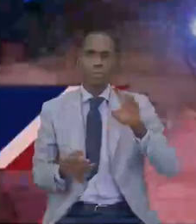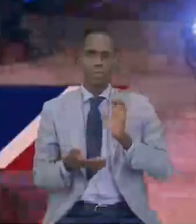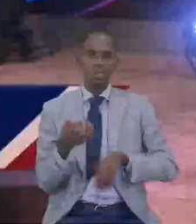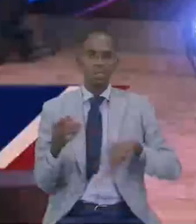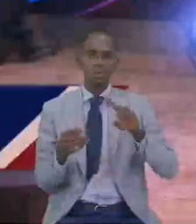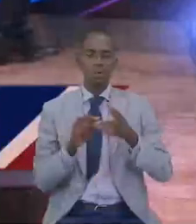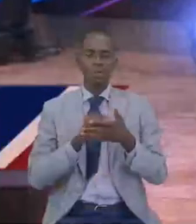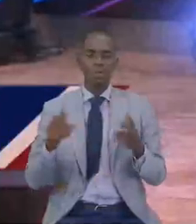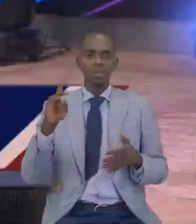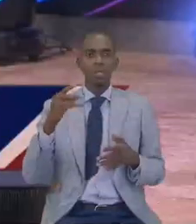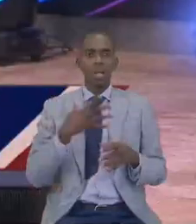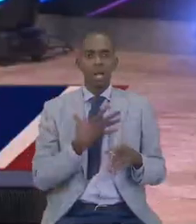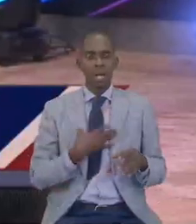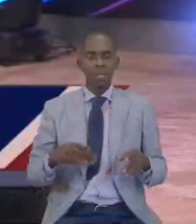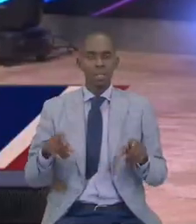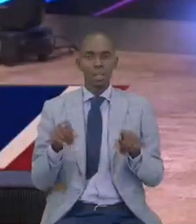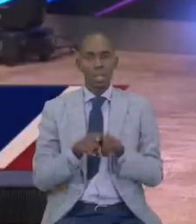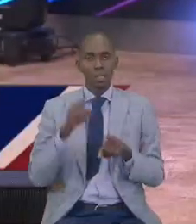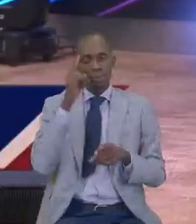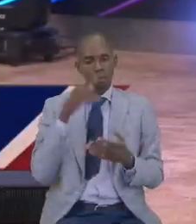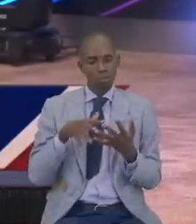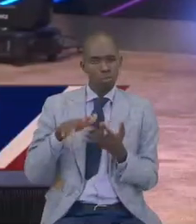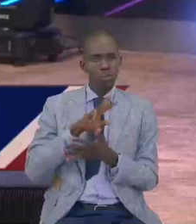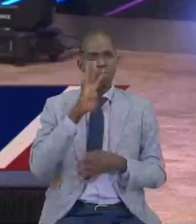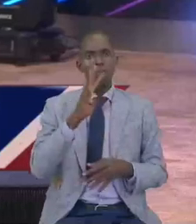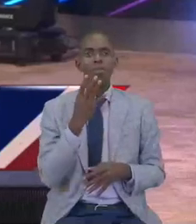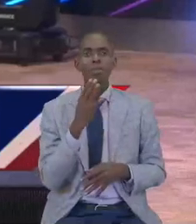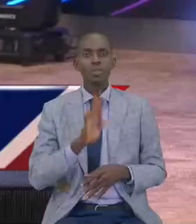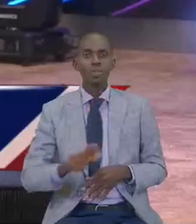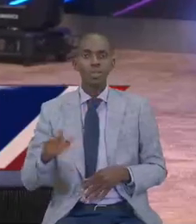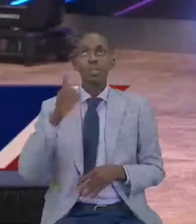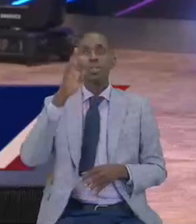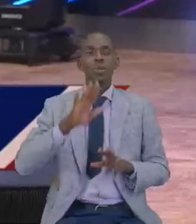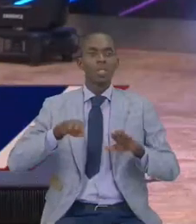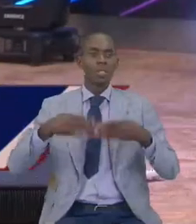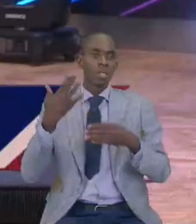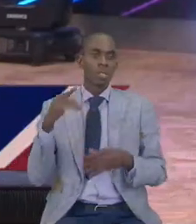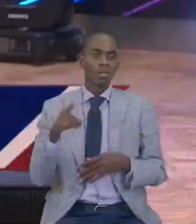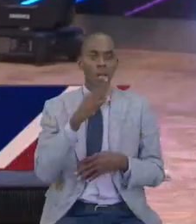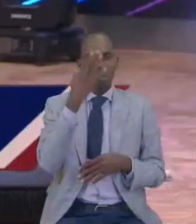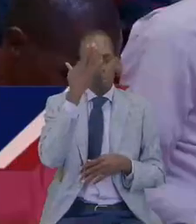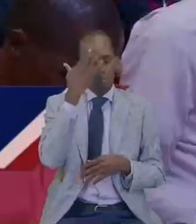ces 4 jeunes gens de la science, de l'intelligence. Il te donnera de l'intelligence